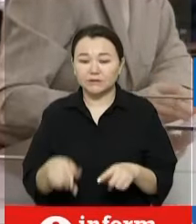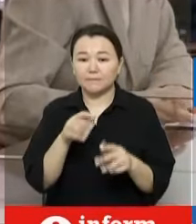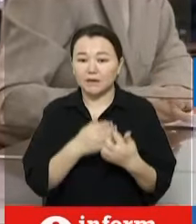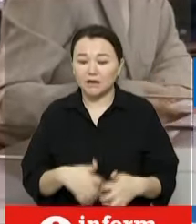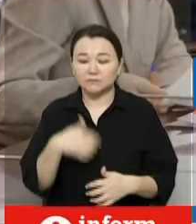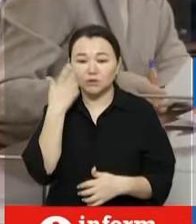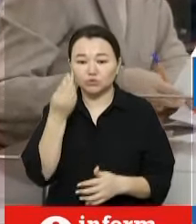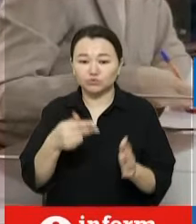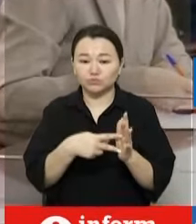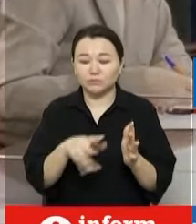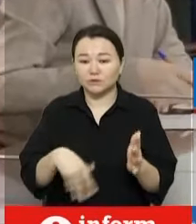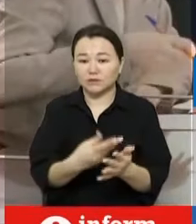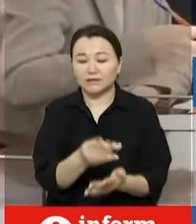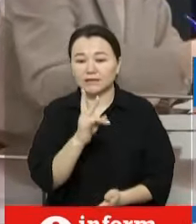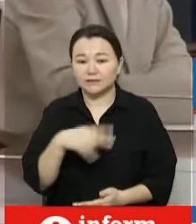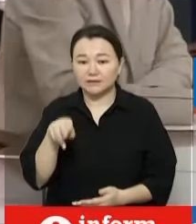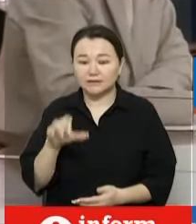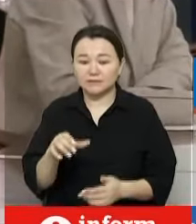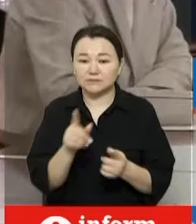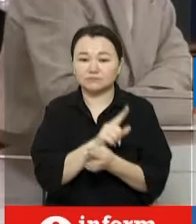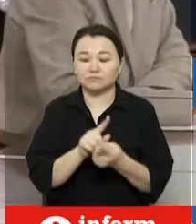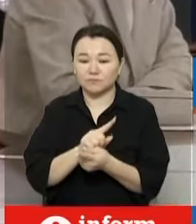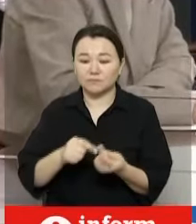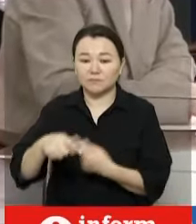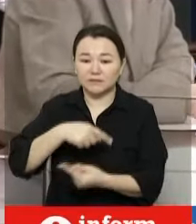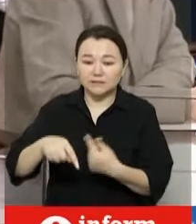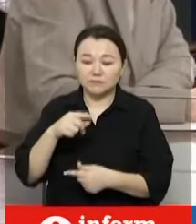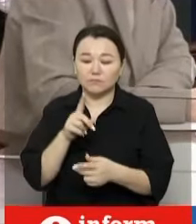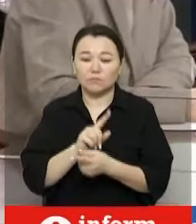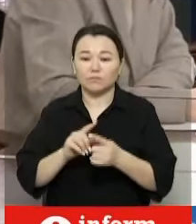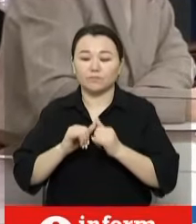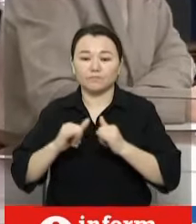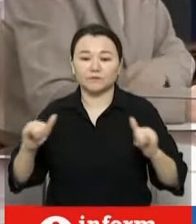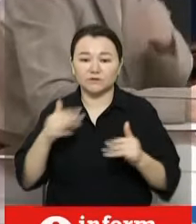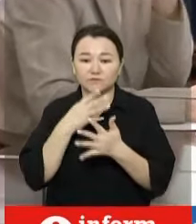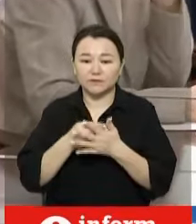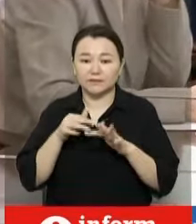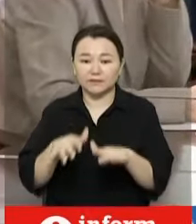когда сумма возмещенного НДС реинвестируются бизнесом в модернизацию и расширение деятельности